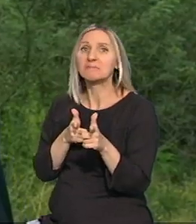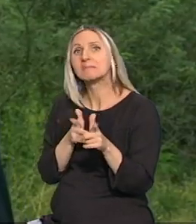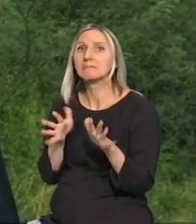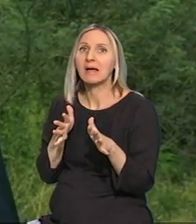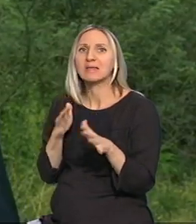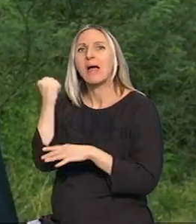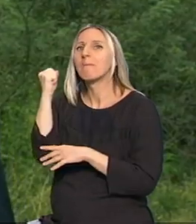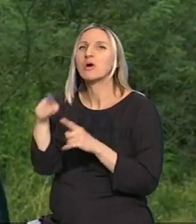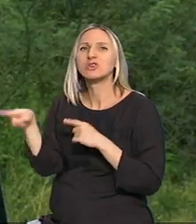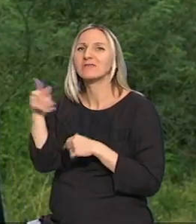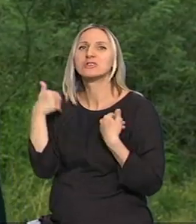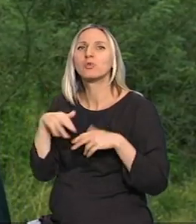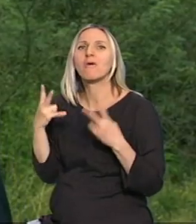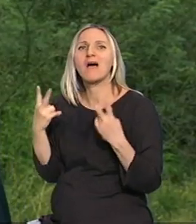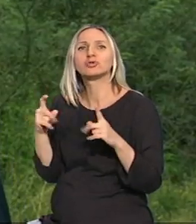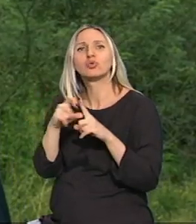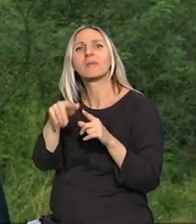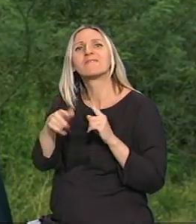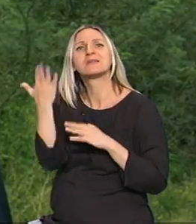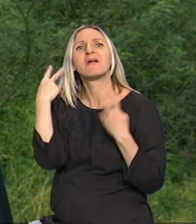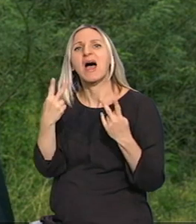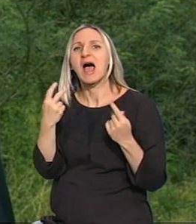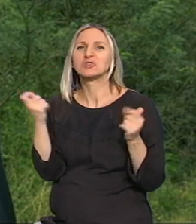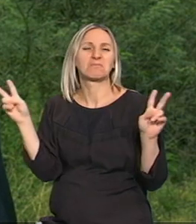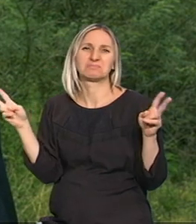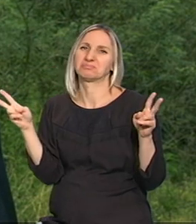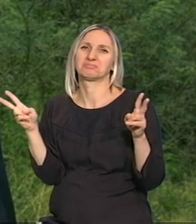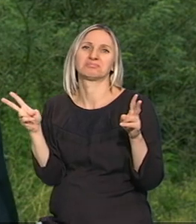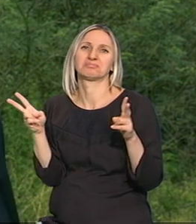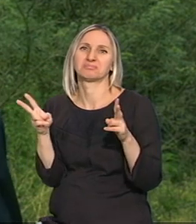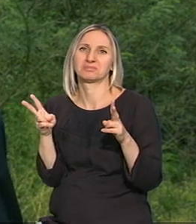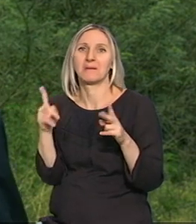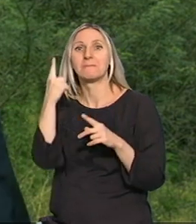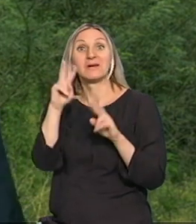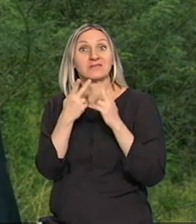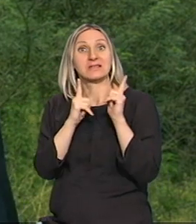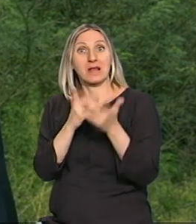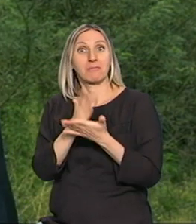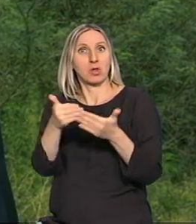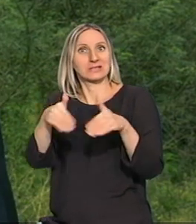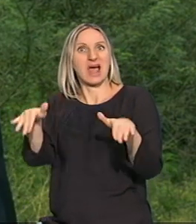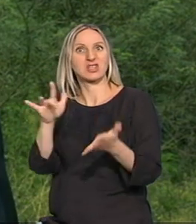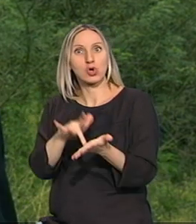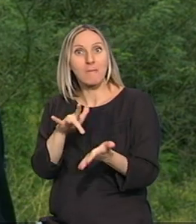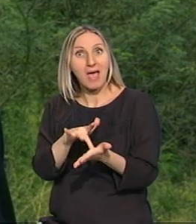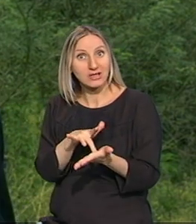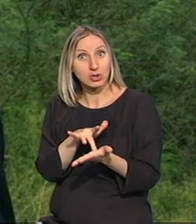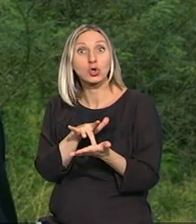Požarevac izgubio onaj značaj i Dubrovica koja je imala do Prvog svetskog rata kao pogranično mesto, kao carinsko mesto,